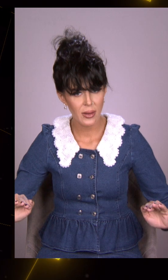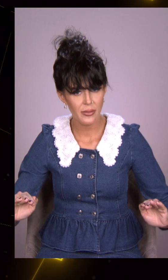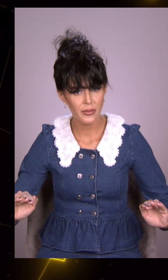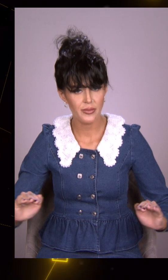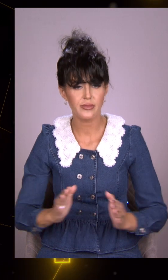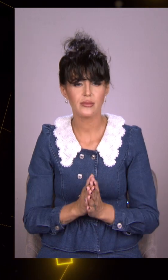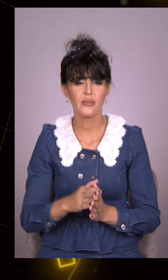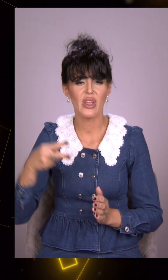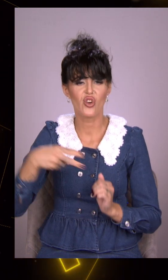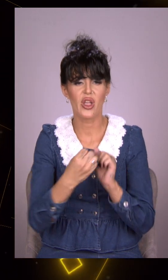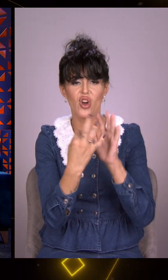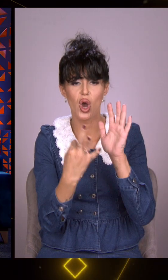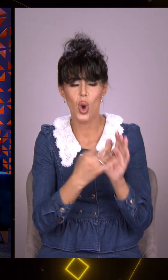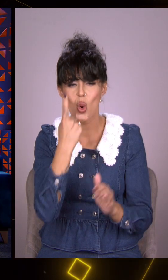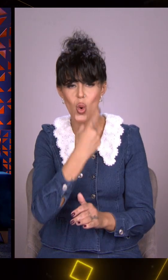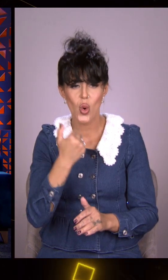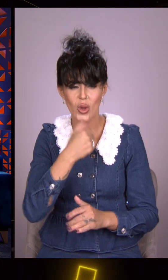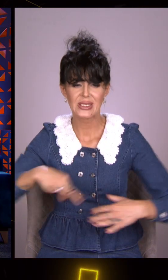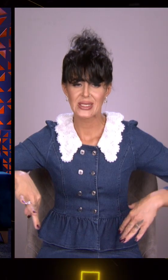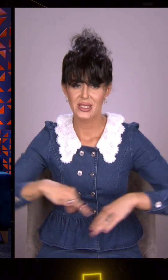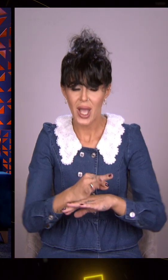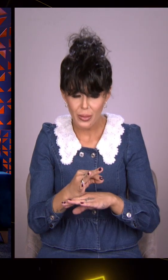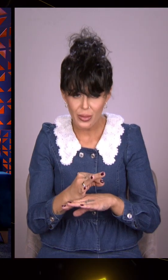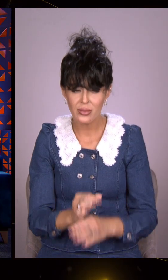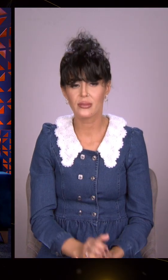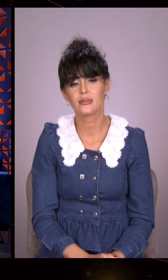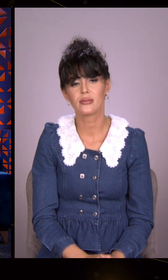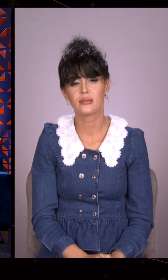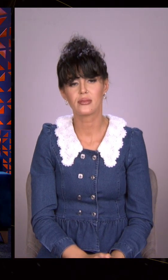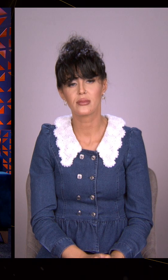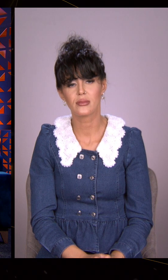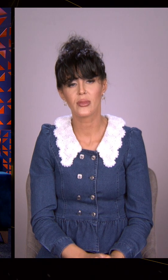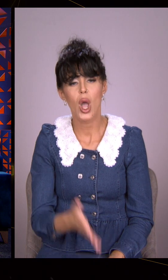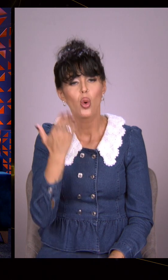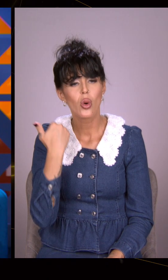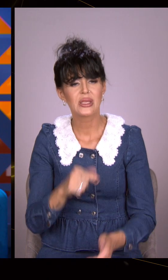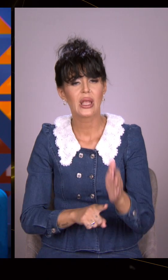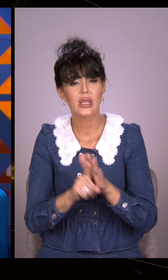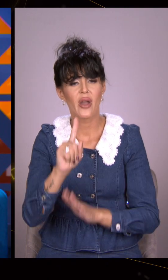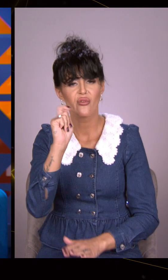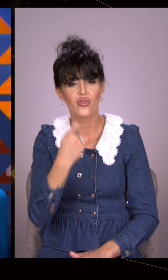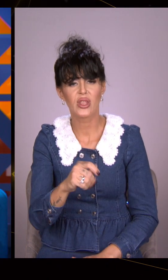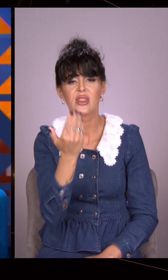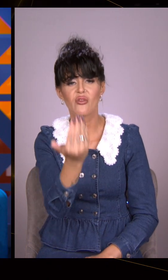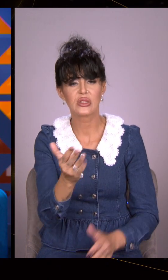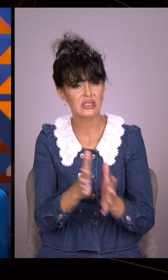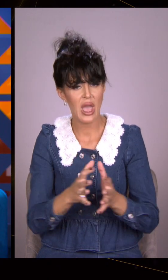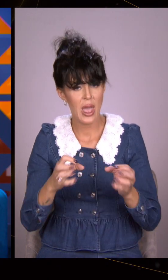18-му році одружилися. А скажіть, коли почалася війна, Ваша сім'я не